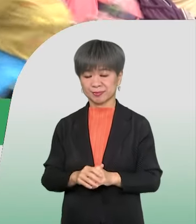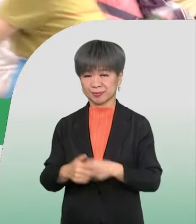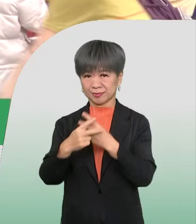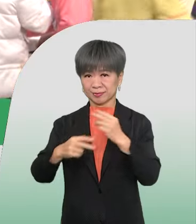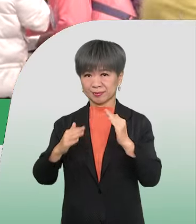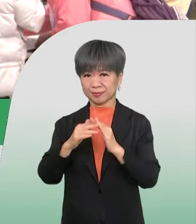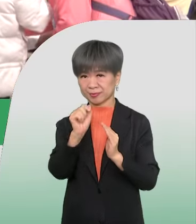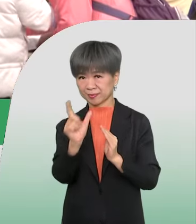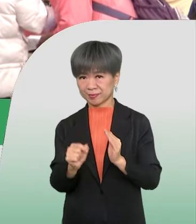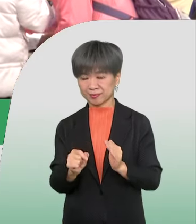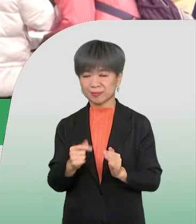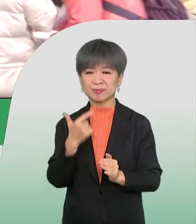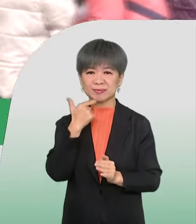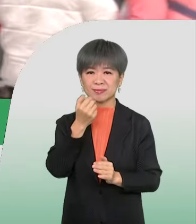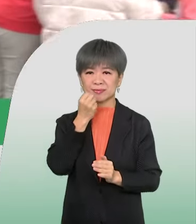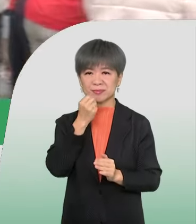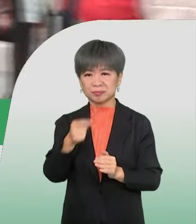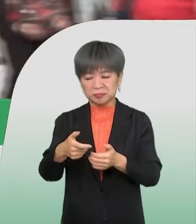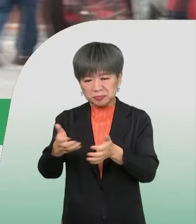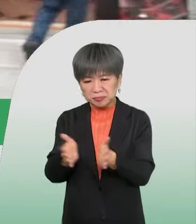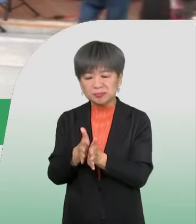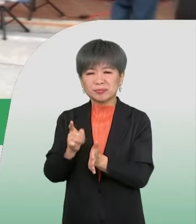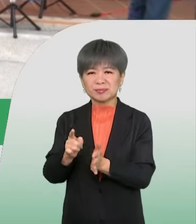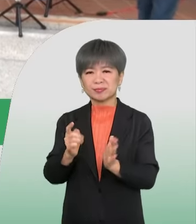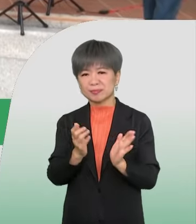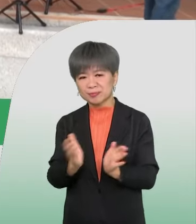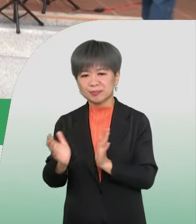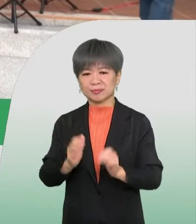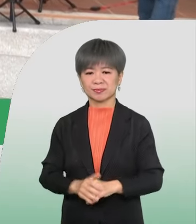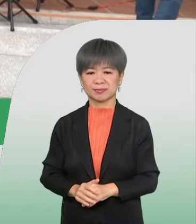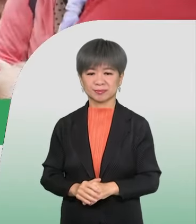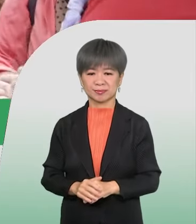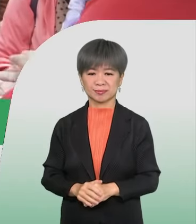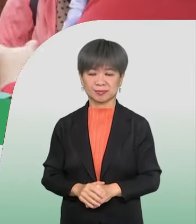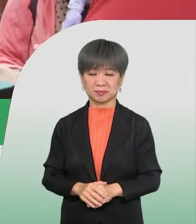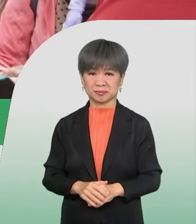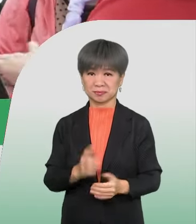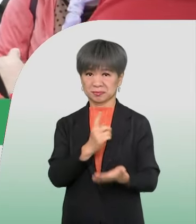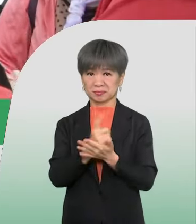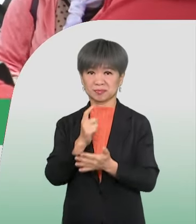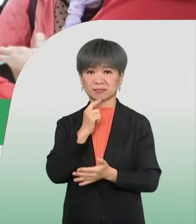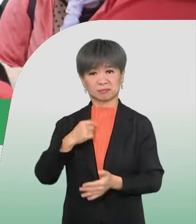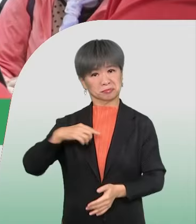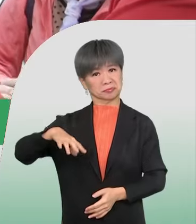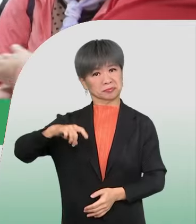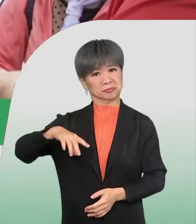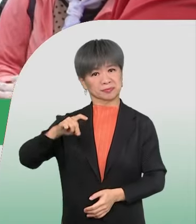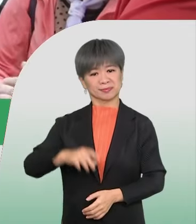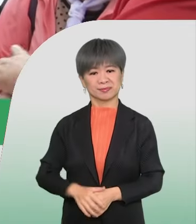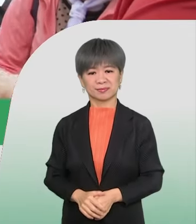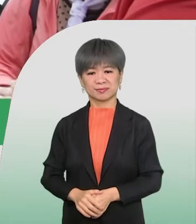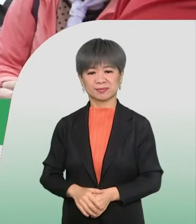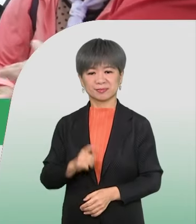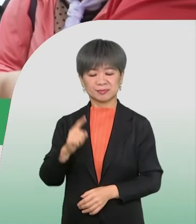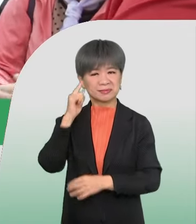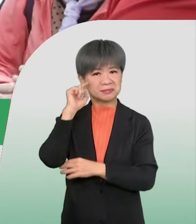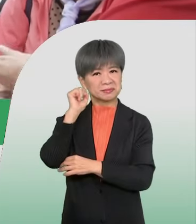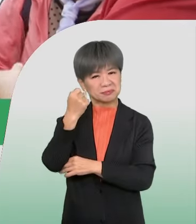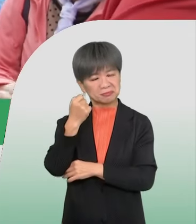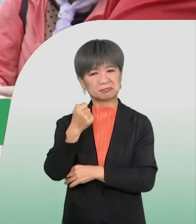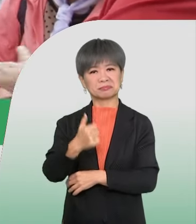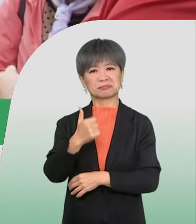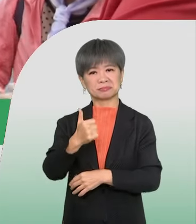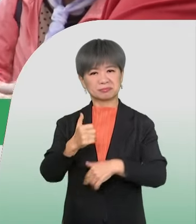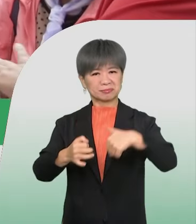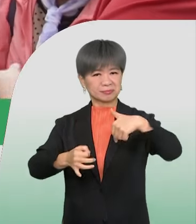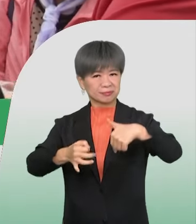给客家美食做来做准备。 本来个阿样来讲，本来人讲啊，祭拜嘞，祭拜嘞，就是很有意义、很有价值